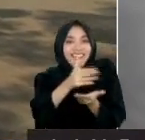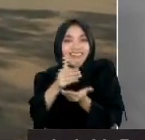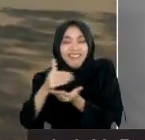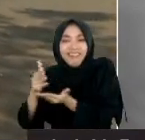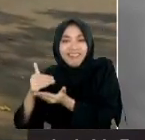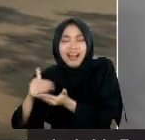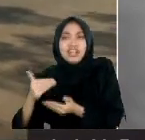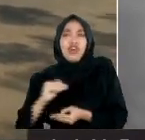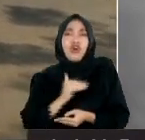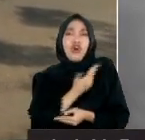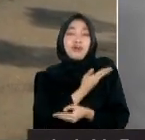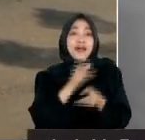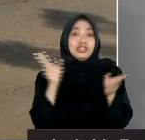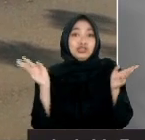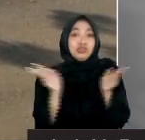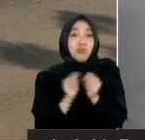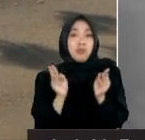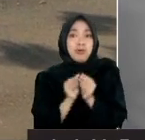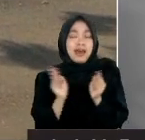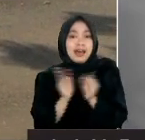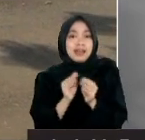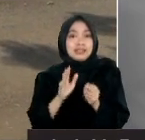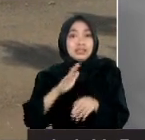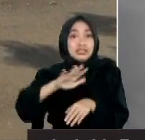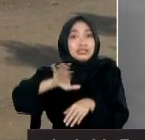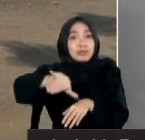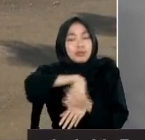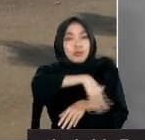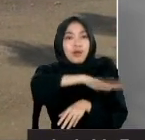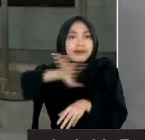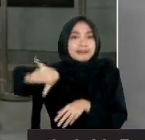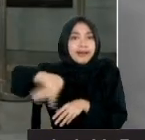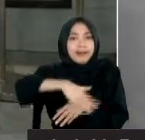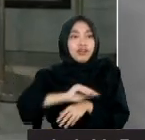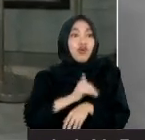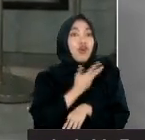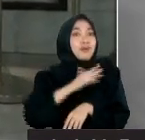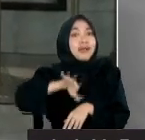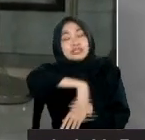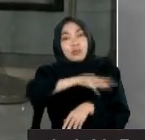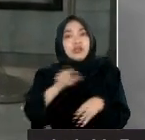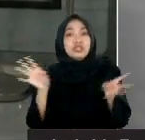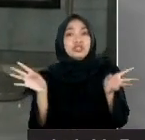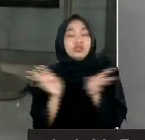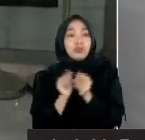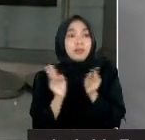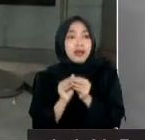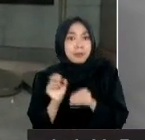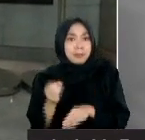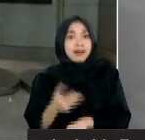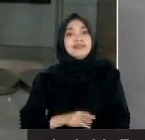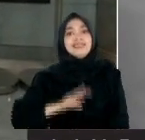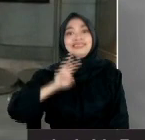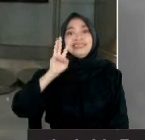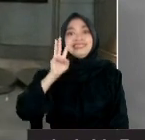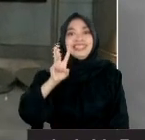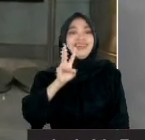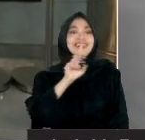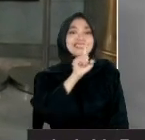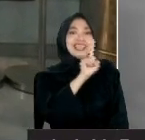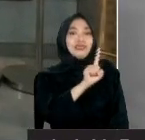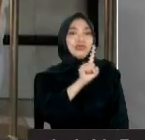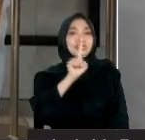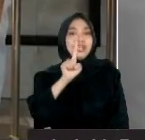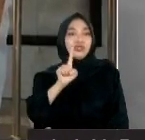itu jumlah korban yang berdasarkan laporan tersebut ini sejumlah 311